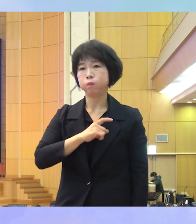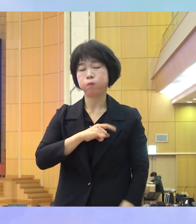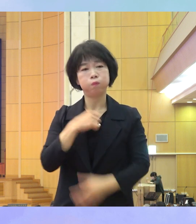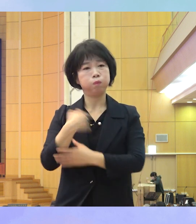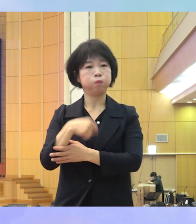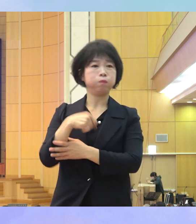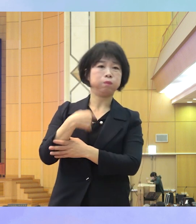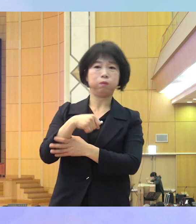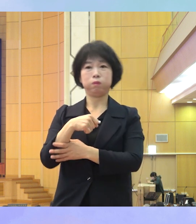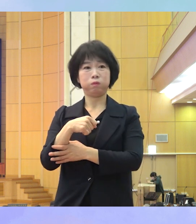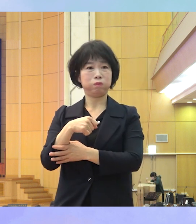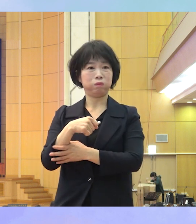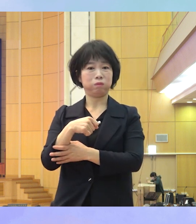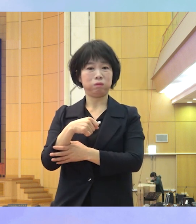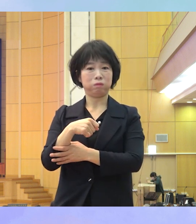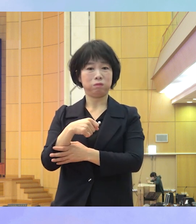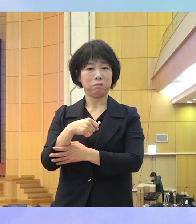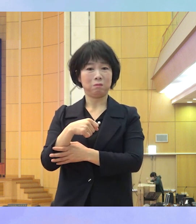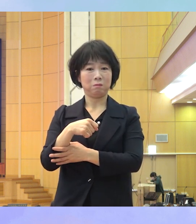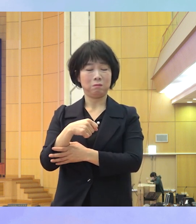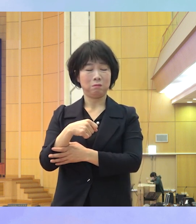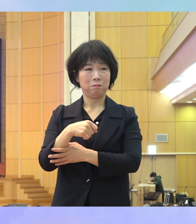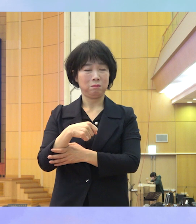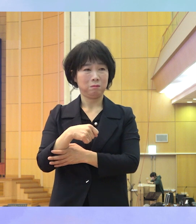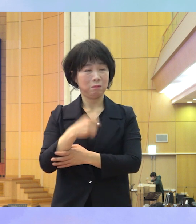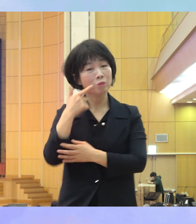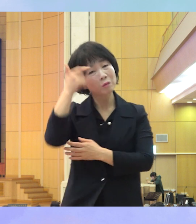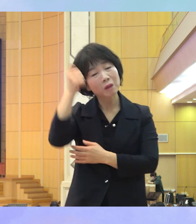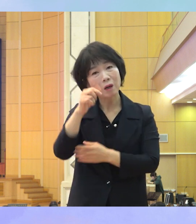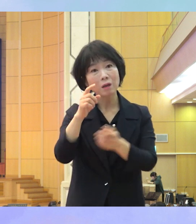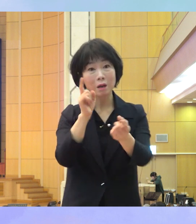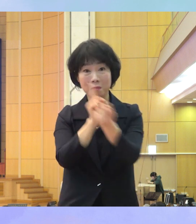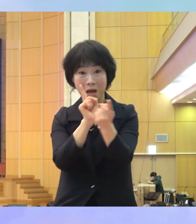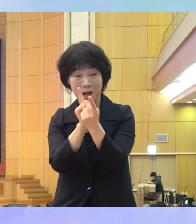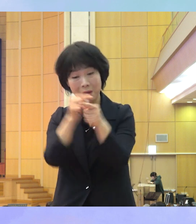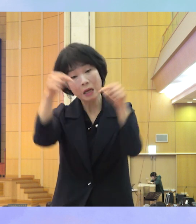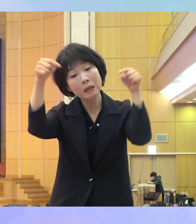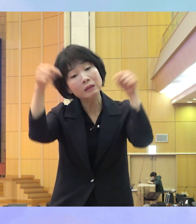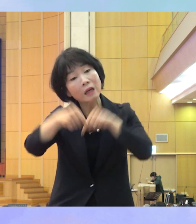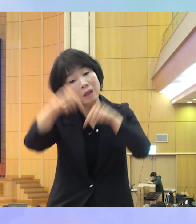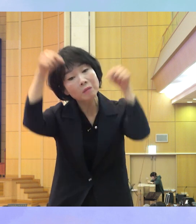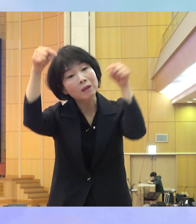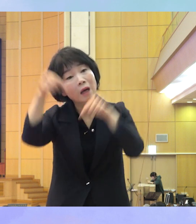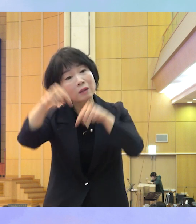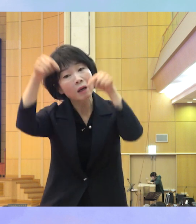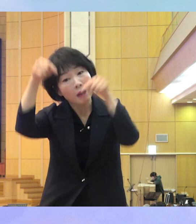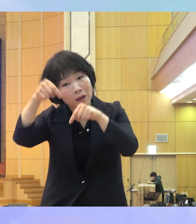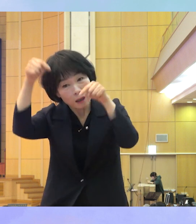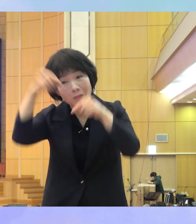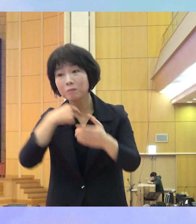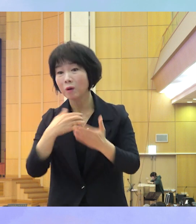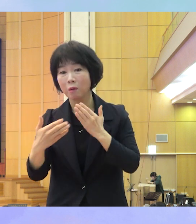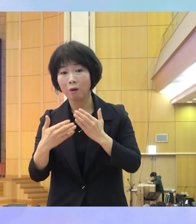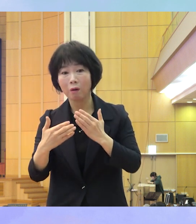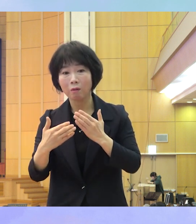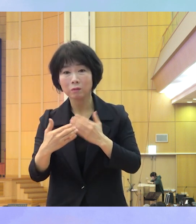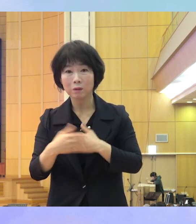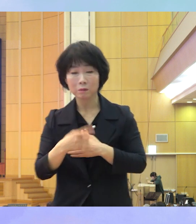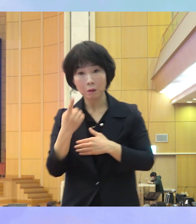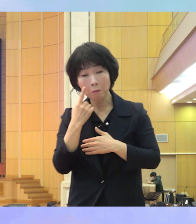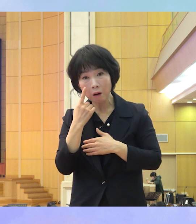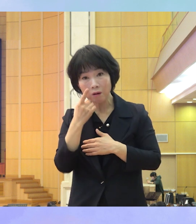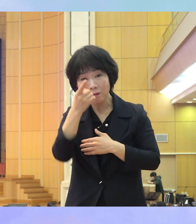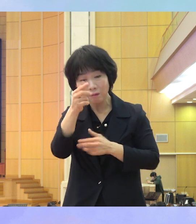한다든지 뭔 상담을 하게 되면 그냥 제가 그래요? 하고 기도해 주는 분도 있잖아요. 근데 그날따라 그분은